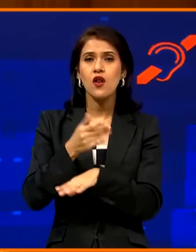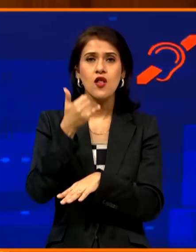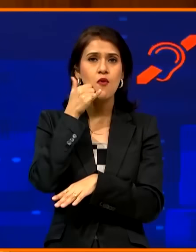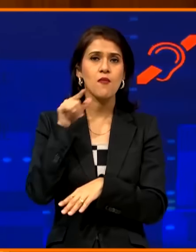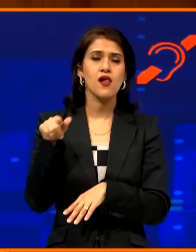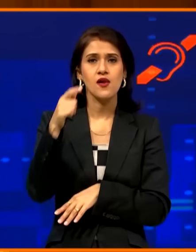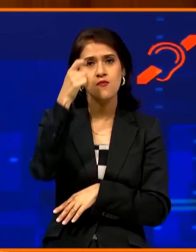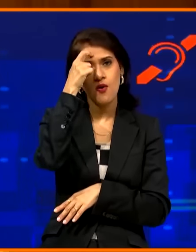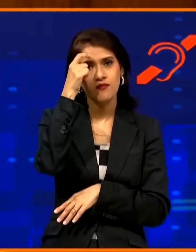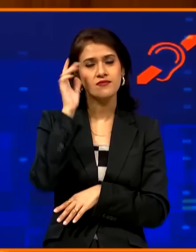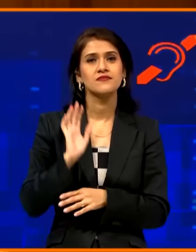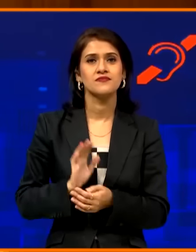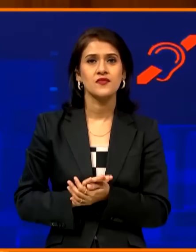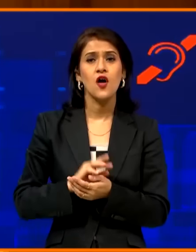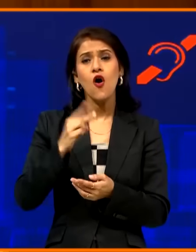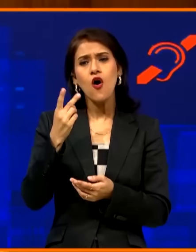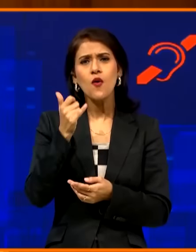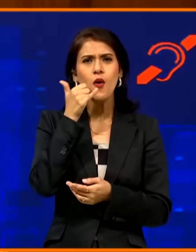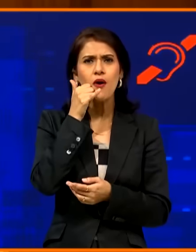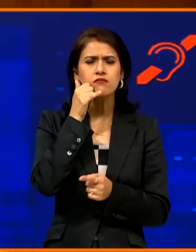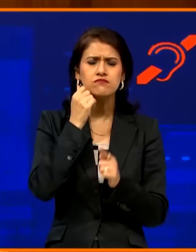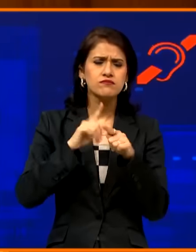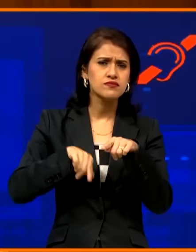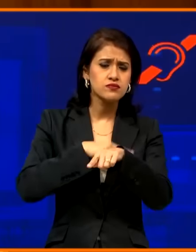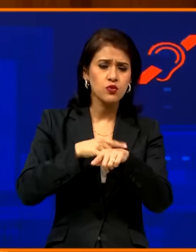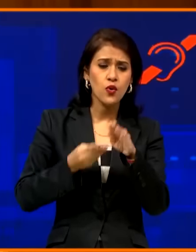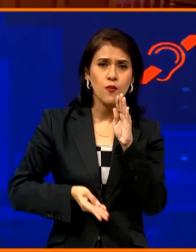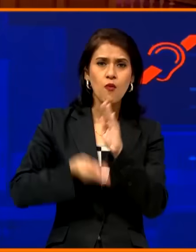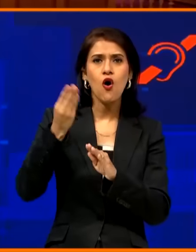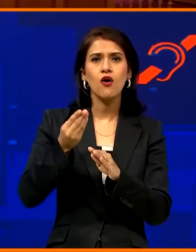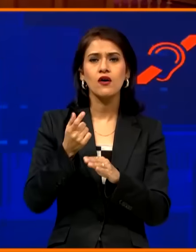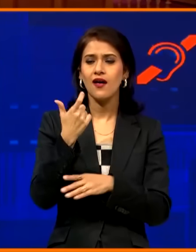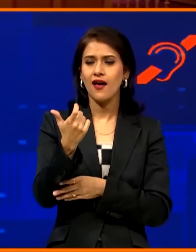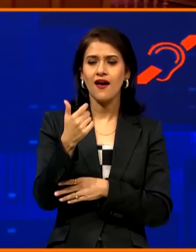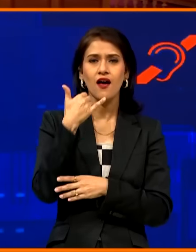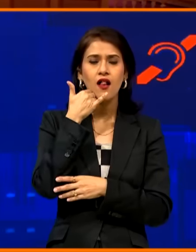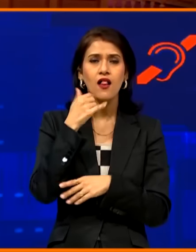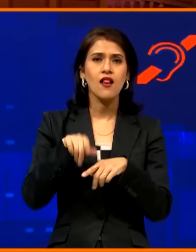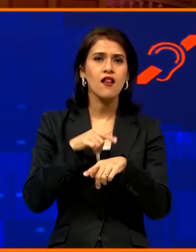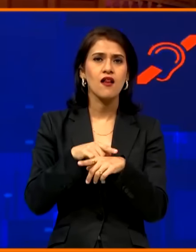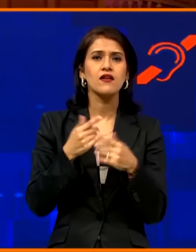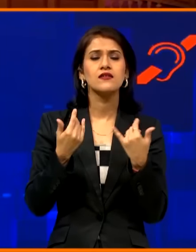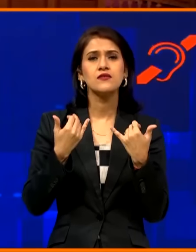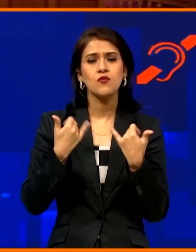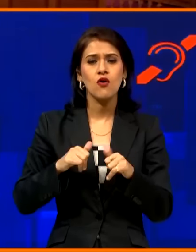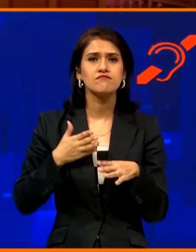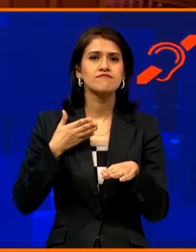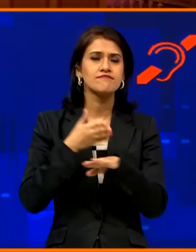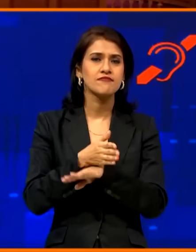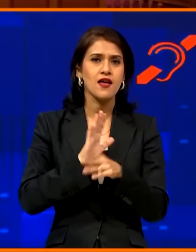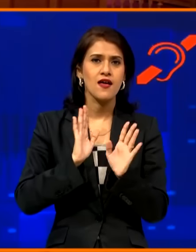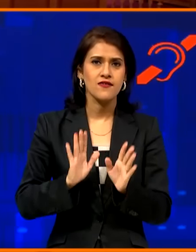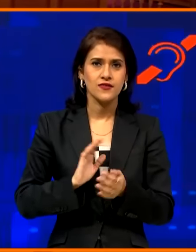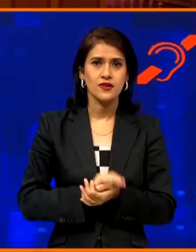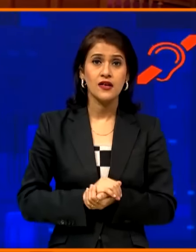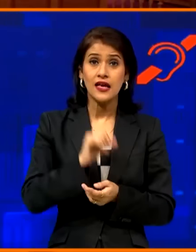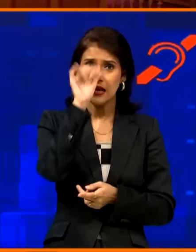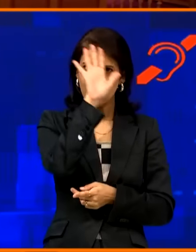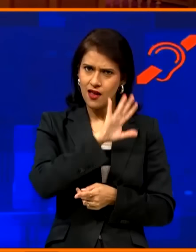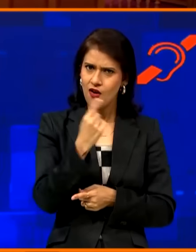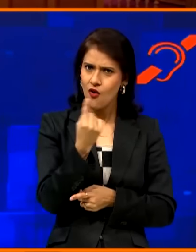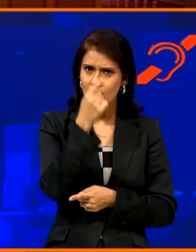है या जरूरत से ज्यादा यूज करना इस्तेमाल करना है यह प्रॉब्लम सिर्फ इंडिया